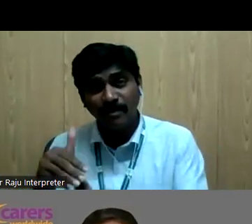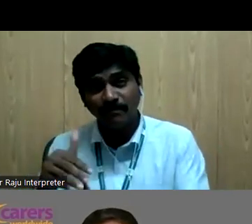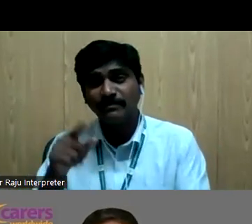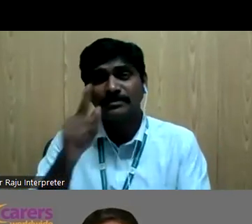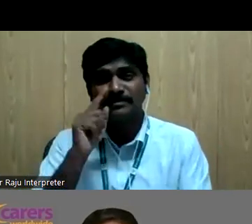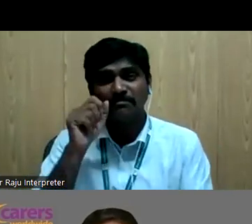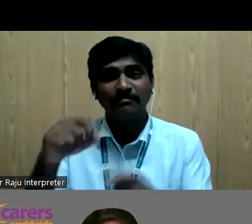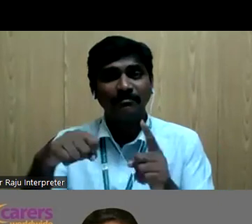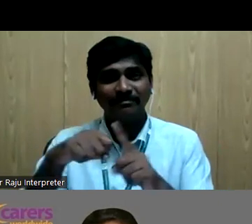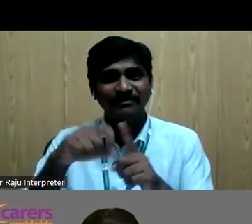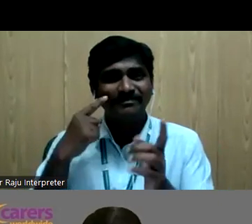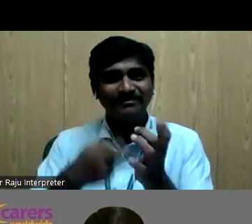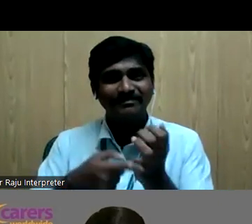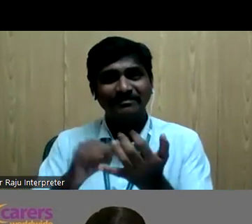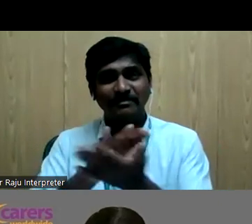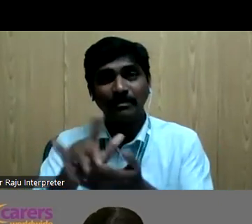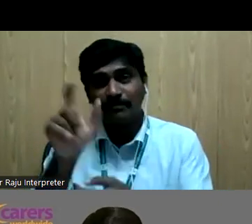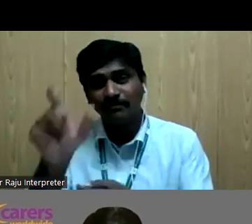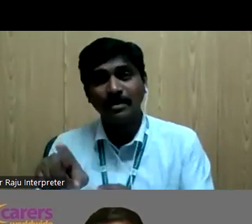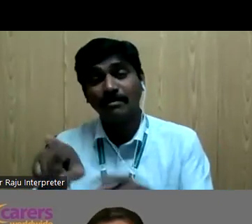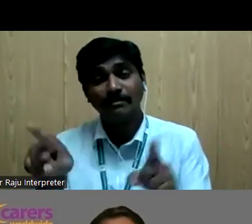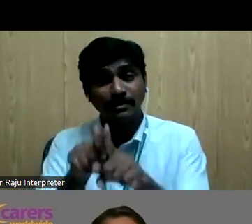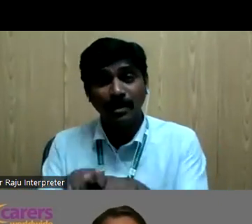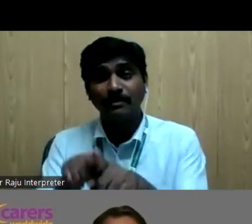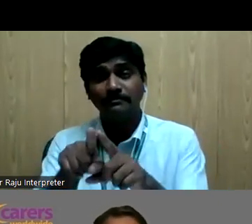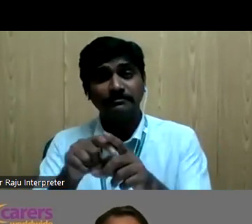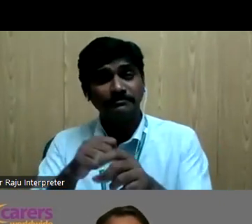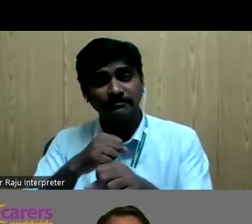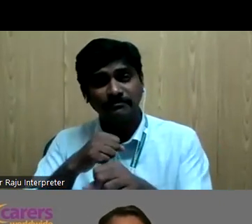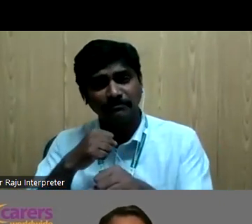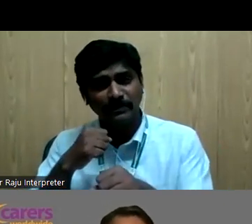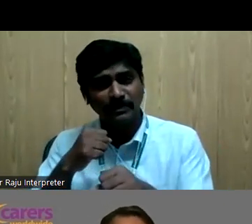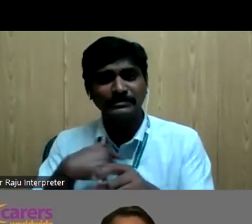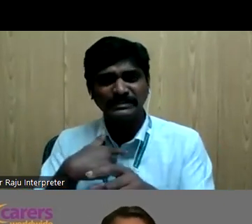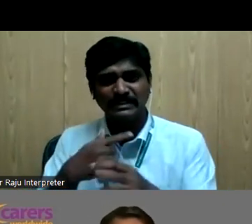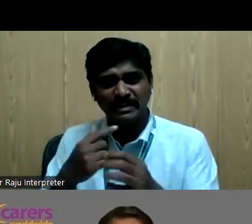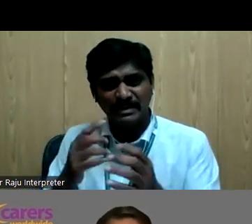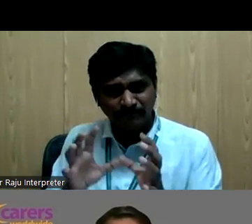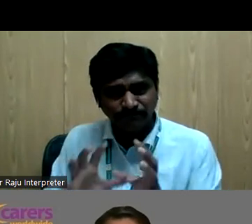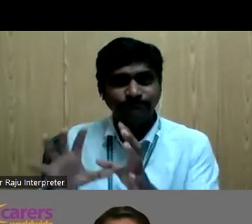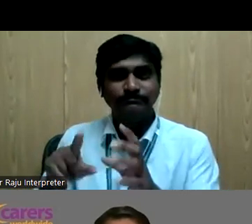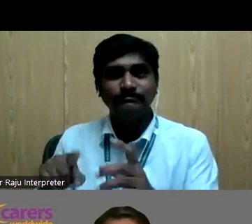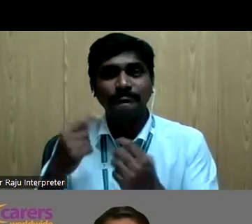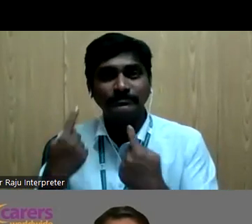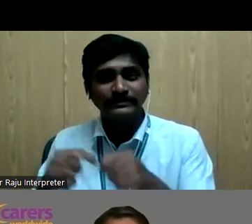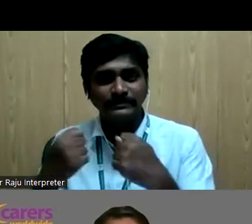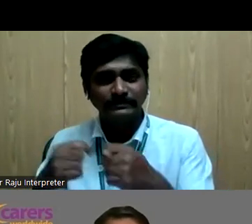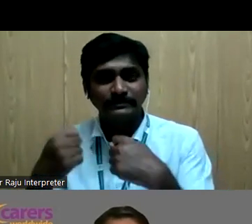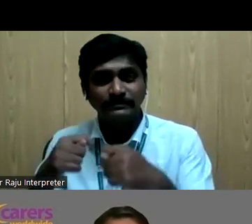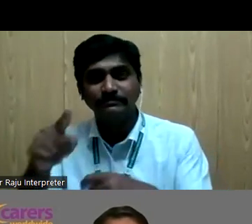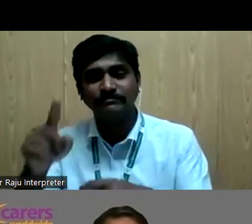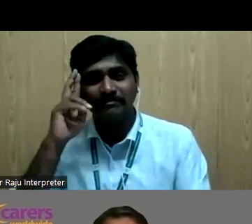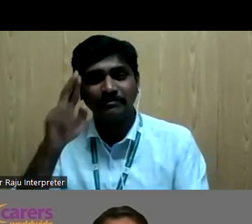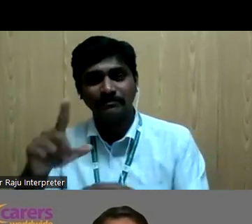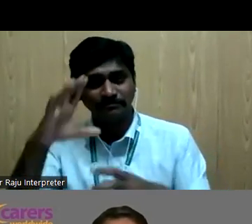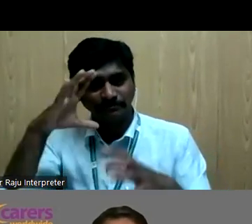जो हर कोशिश करते हैं कि हमारा बच्चा उसके best true potential पर reach कर सके. मैं जानती हूँ आप कितनी